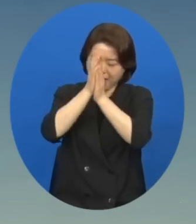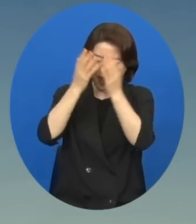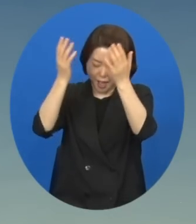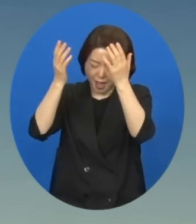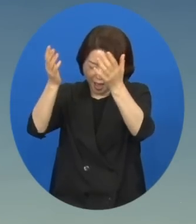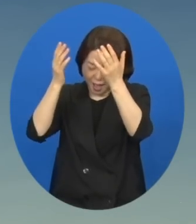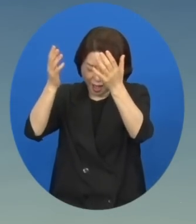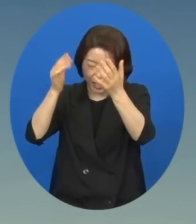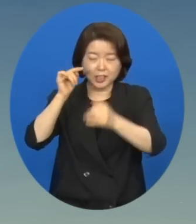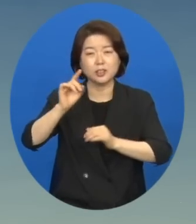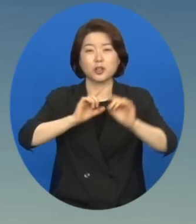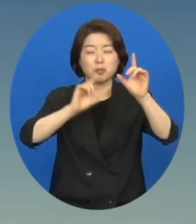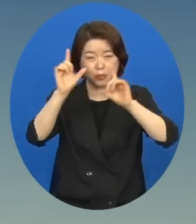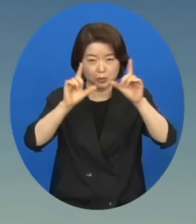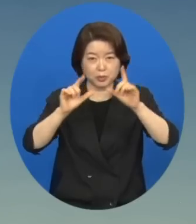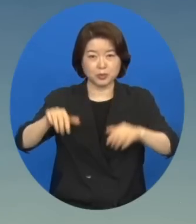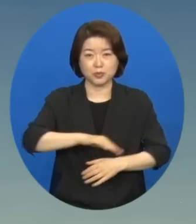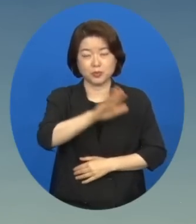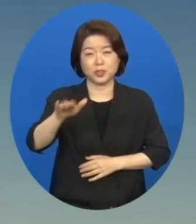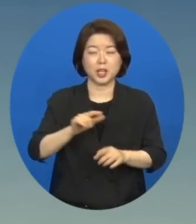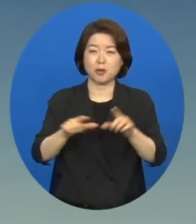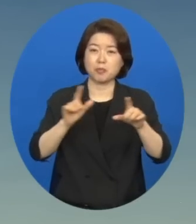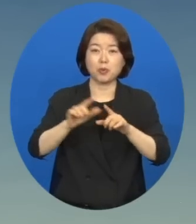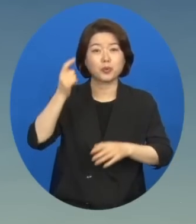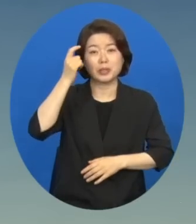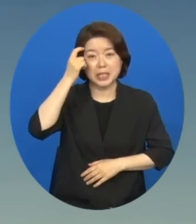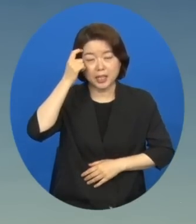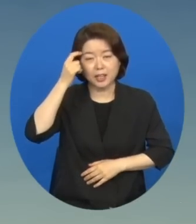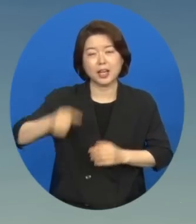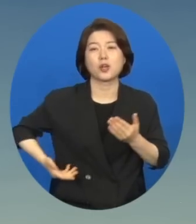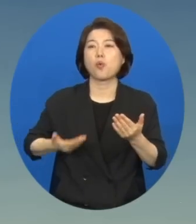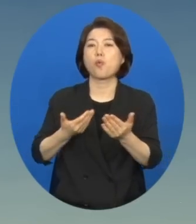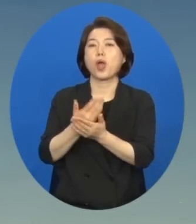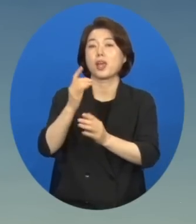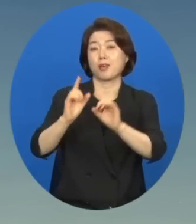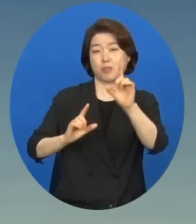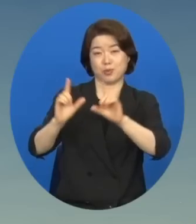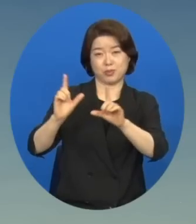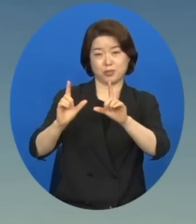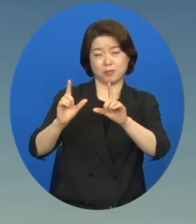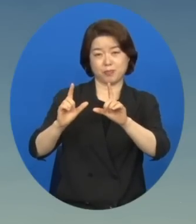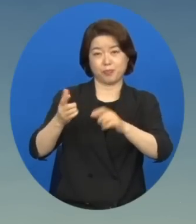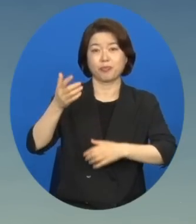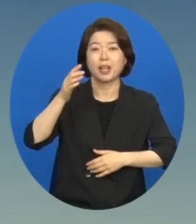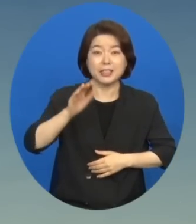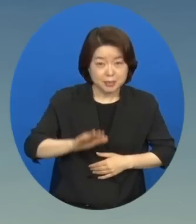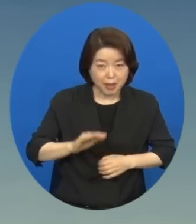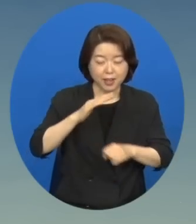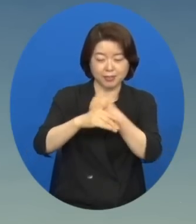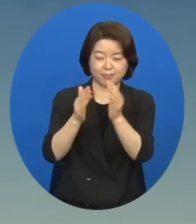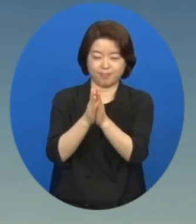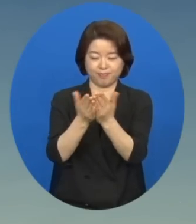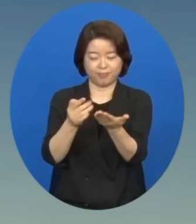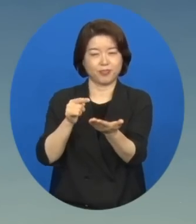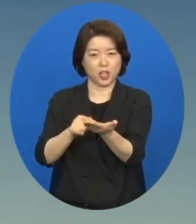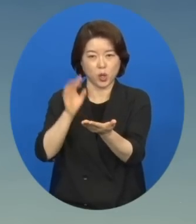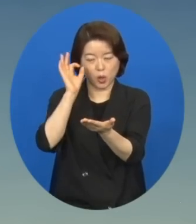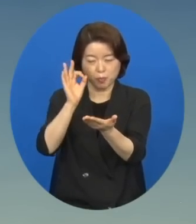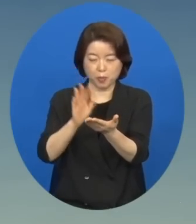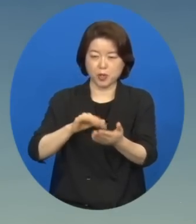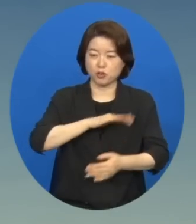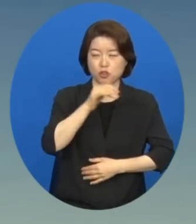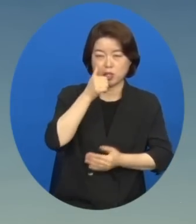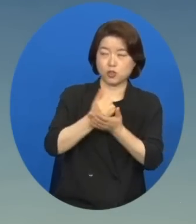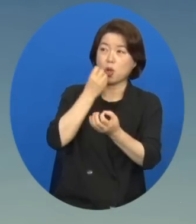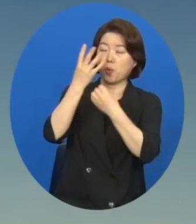이런 이미지가 우리가 보통 생각하는 회개의 이미지예요. 그러나 성경에 우리의 죄를 자백하는